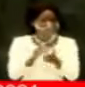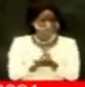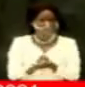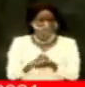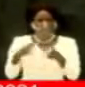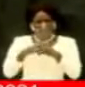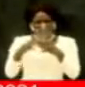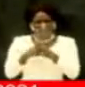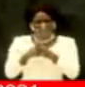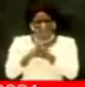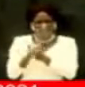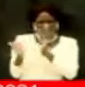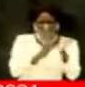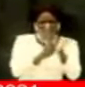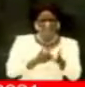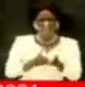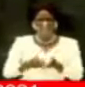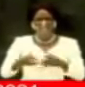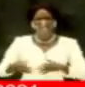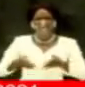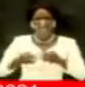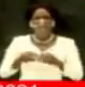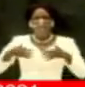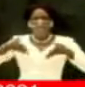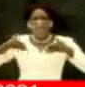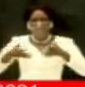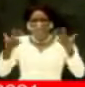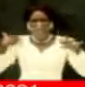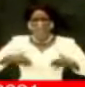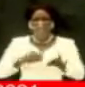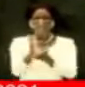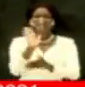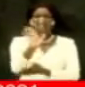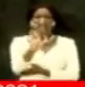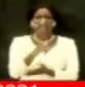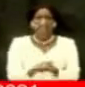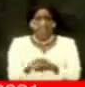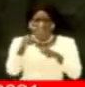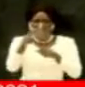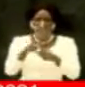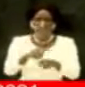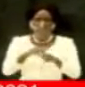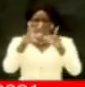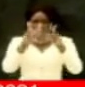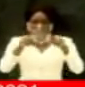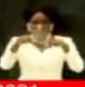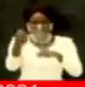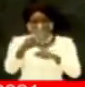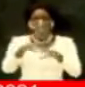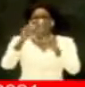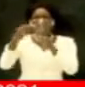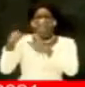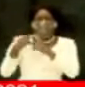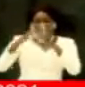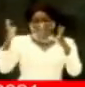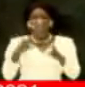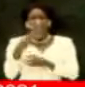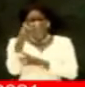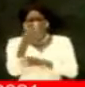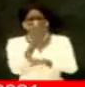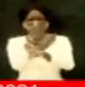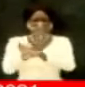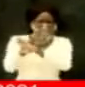ya maufulu kuti ndi udindo wathu ifeyo ngati nzika kuti tionetsese kuti tuziteteza komaso